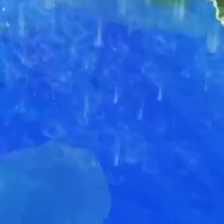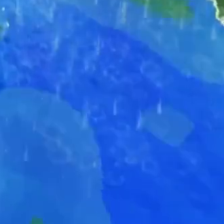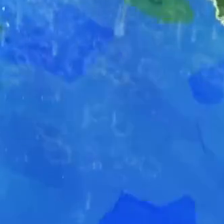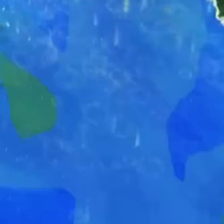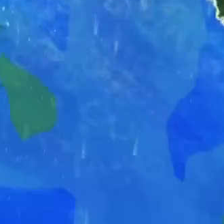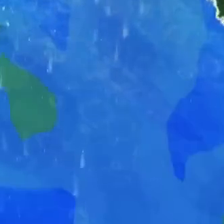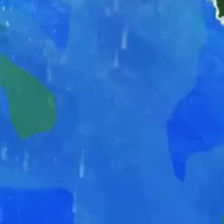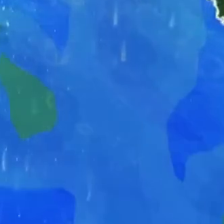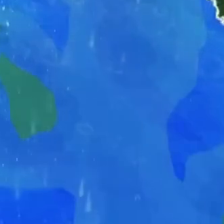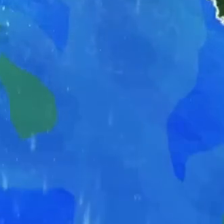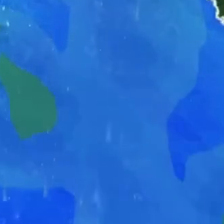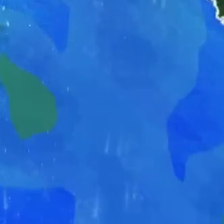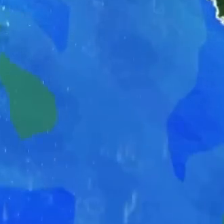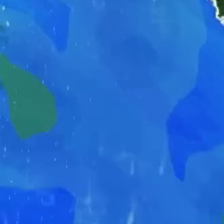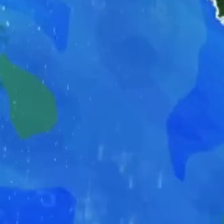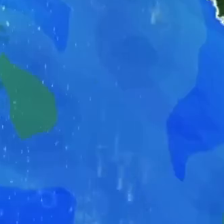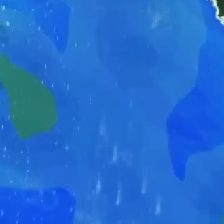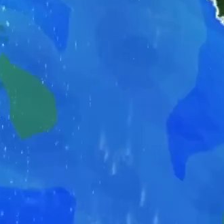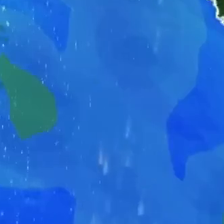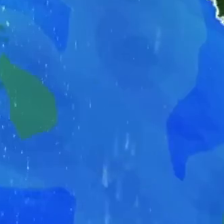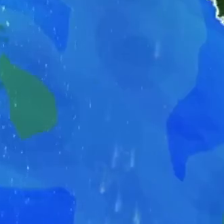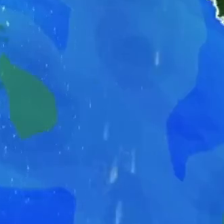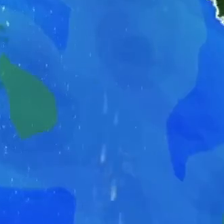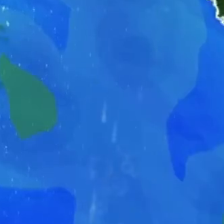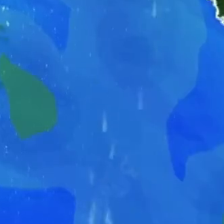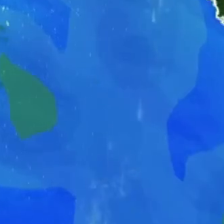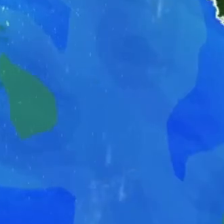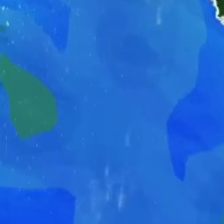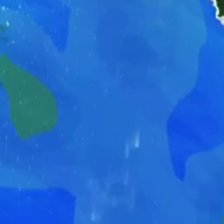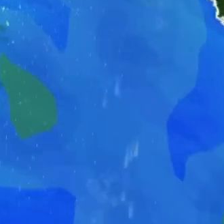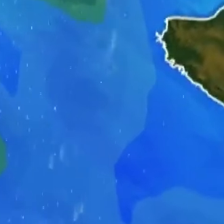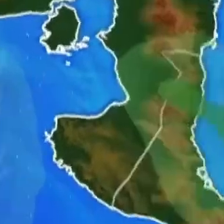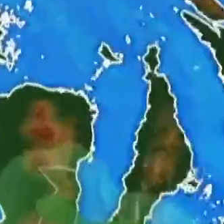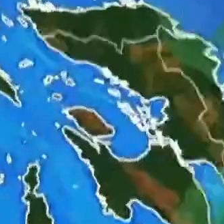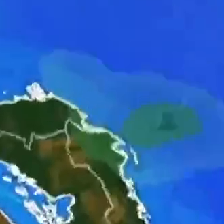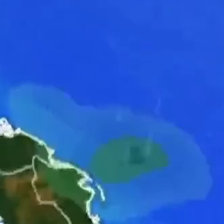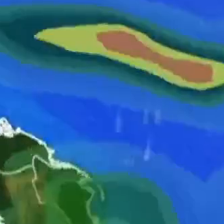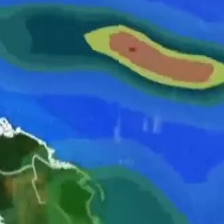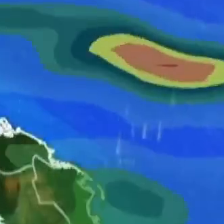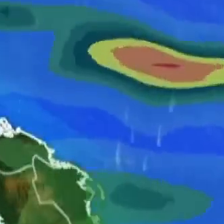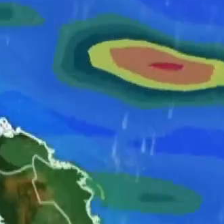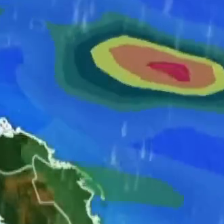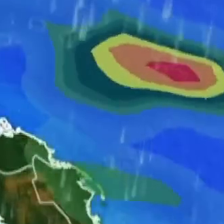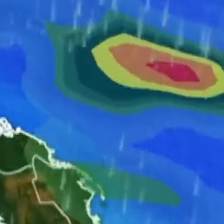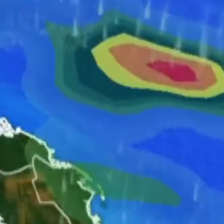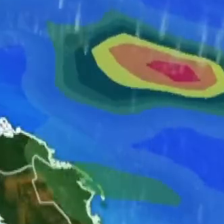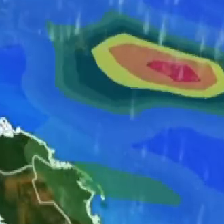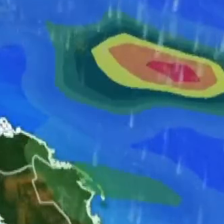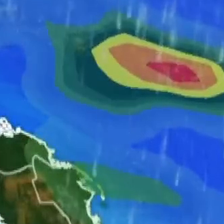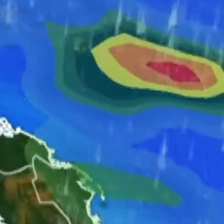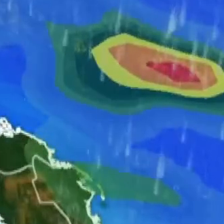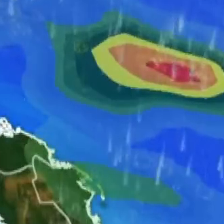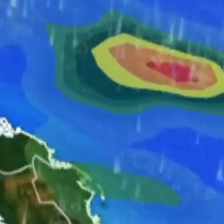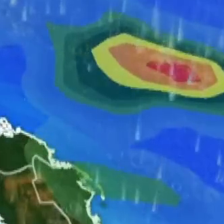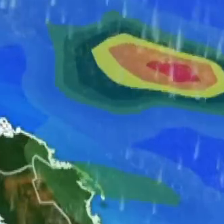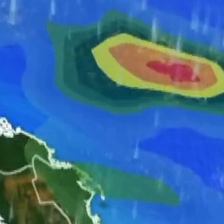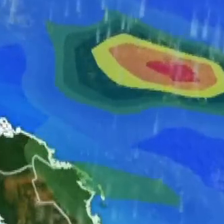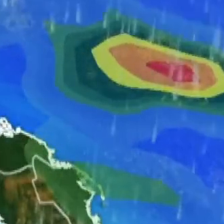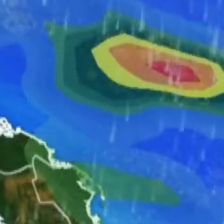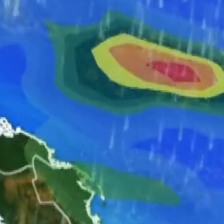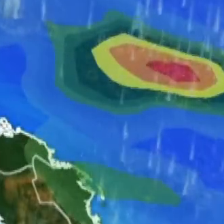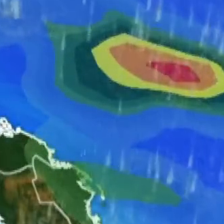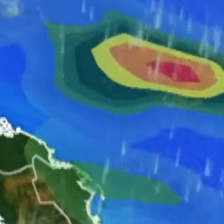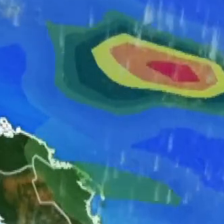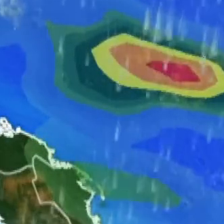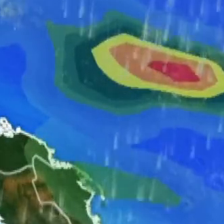pa magtanghali at magtutuloy-tuloy ito hanggang pagsapit ng gabi. Sa Luzon naman, maghapong maaraw at mainit pa sa northern at central